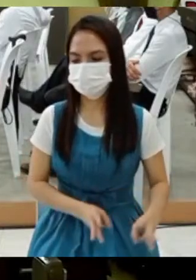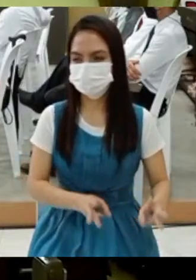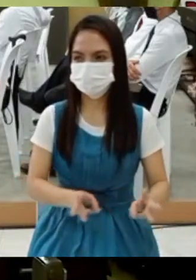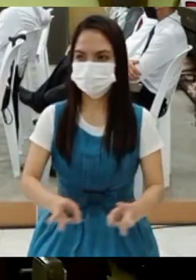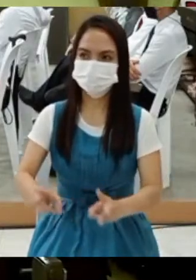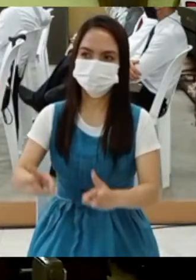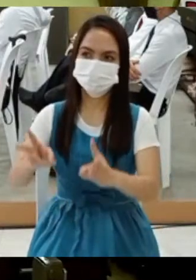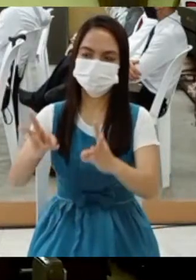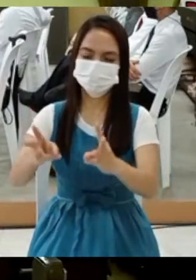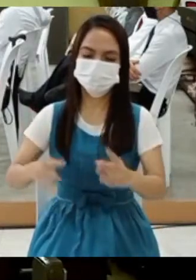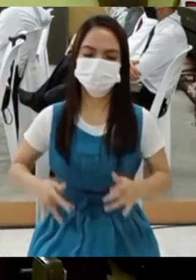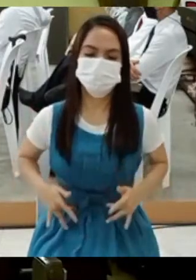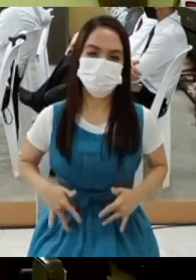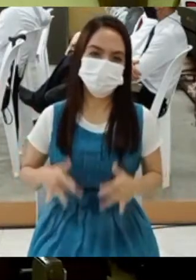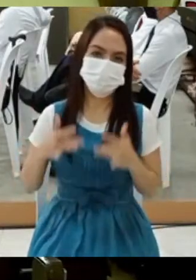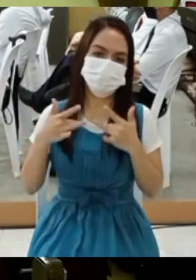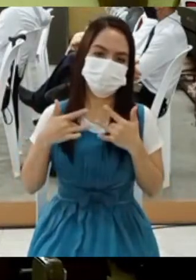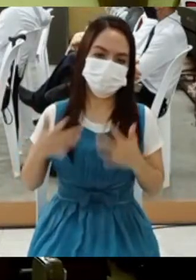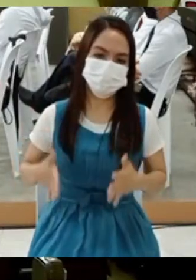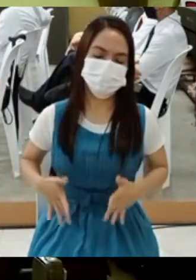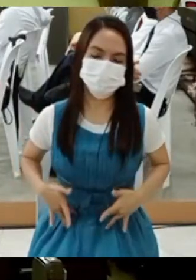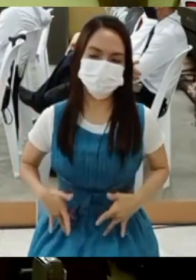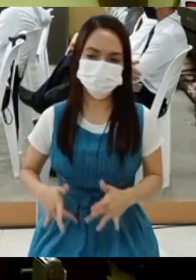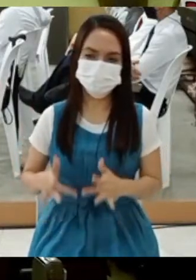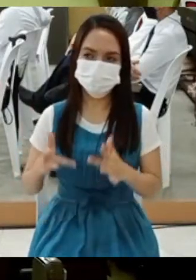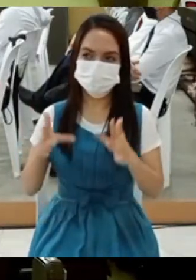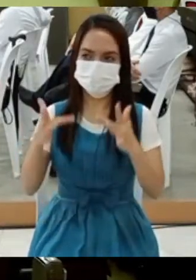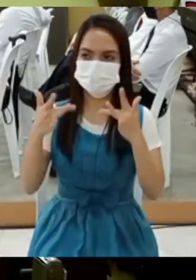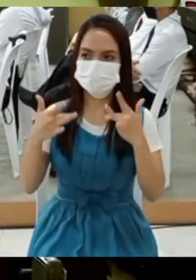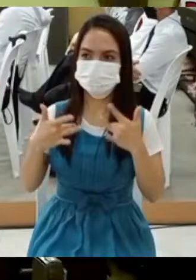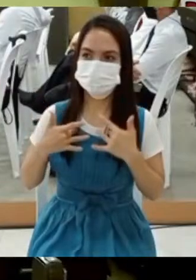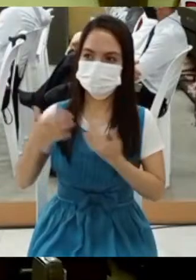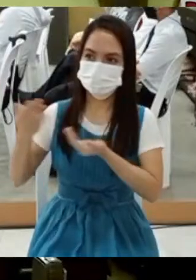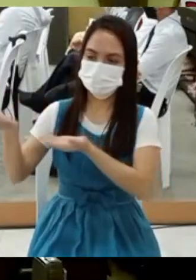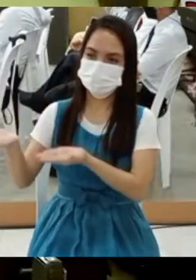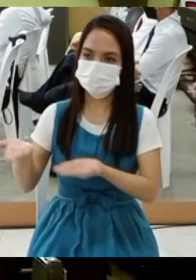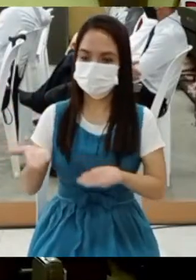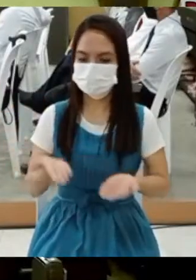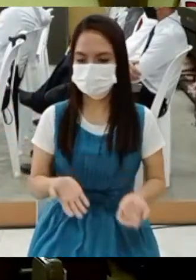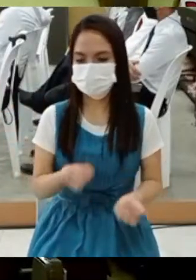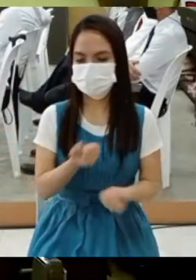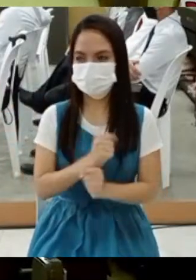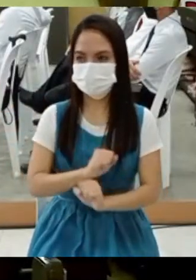makipot na daan. Buhay, buhay! Buhay dalay